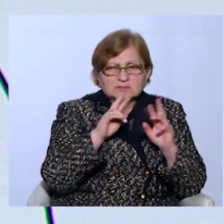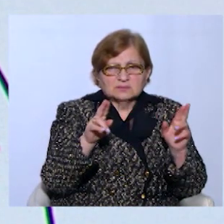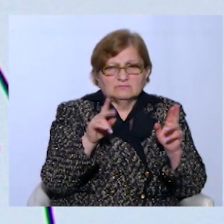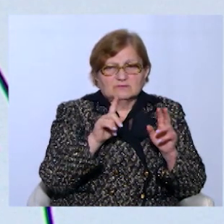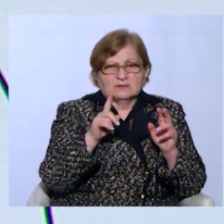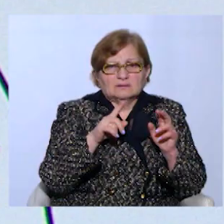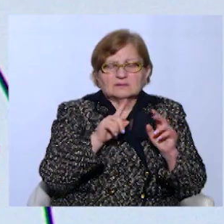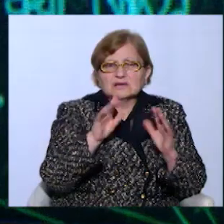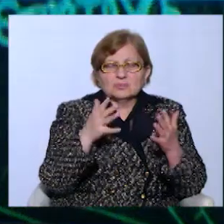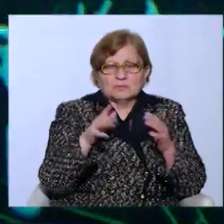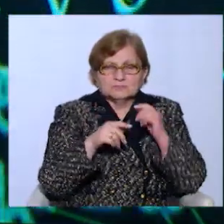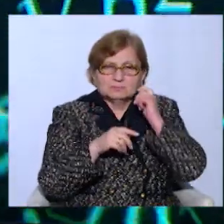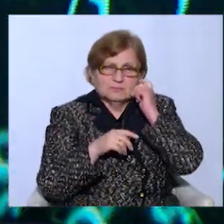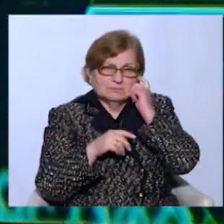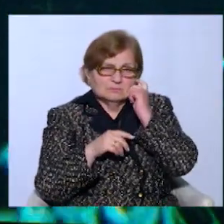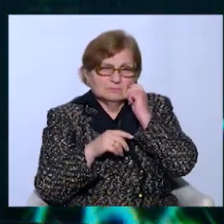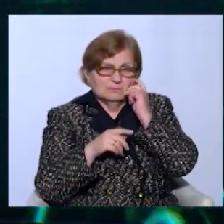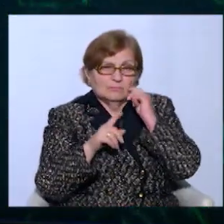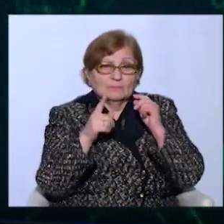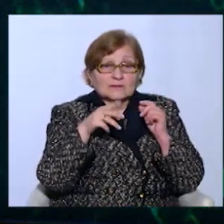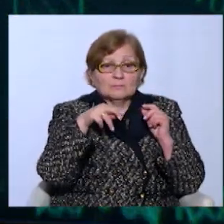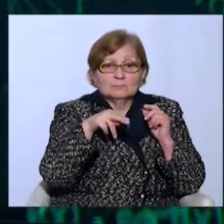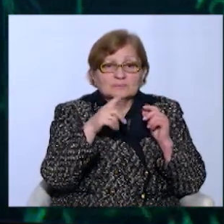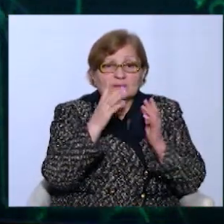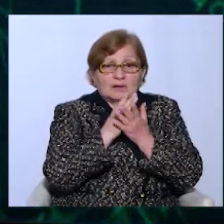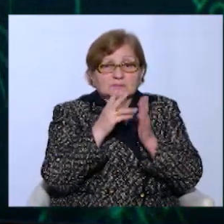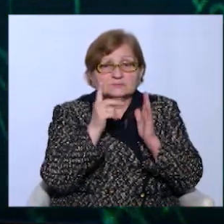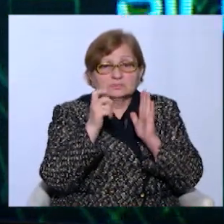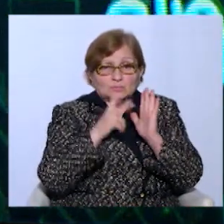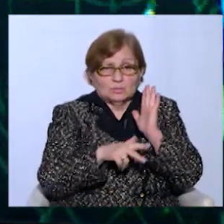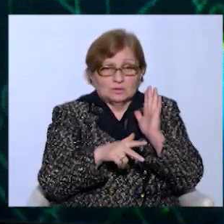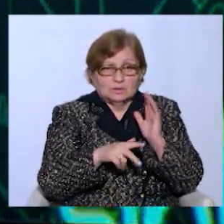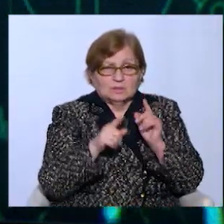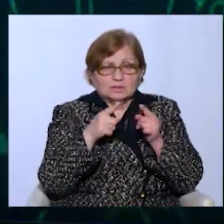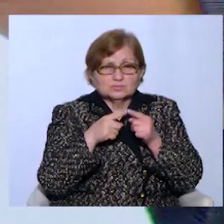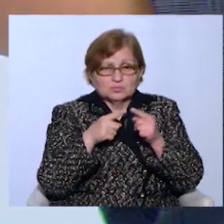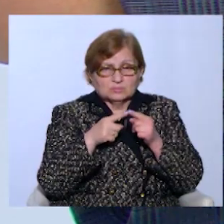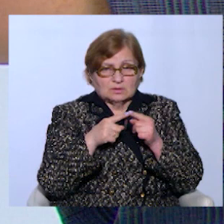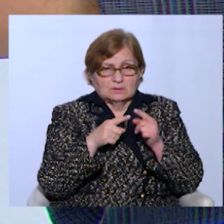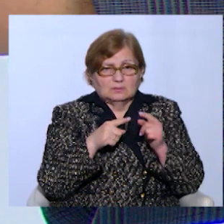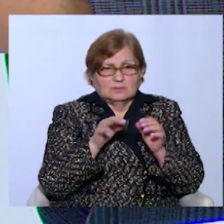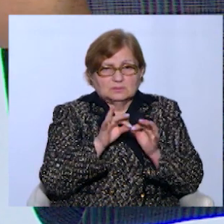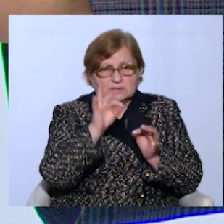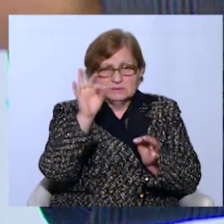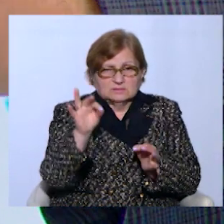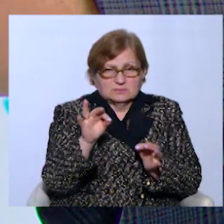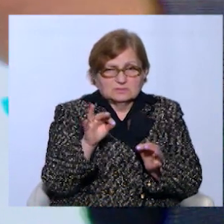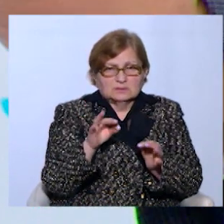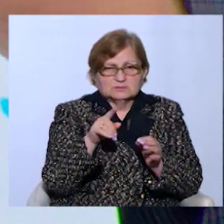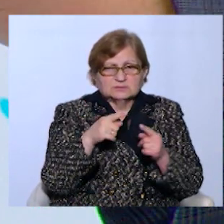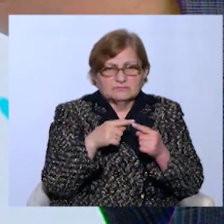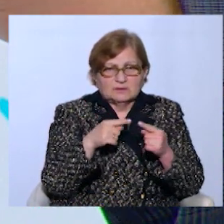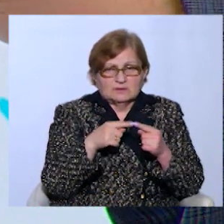რა სინუს ალფა. რატომ ხდება ეს? რადგან პი არის 180, ამოდით გადავზომოთ ეს თუ არის კუთხე ალფა, გადავზომოთ ზუსტად ასეთივე